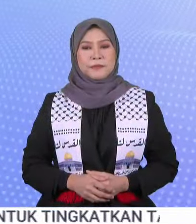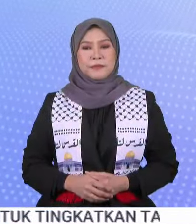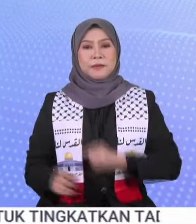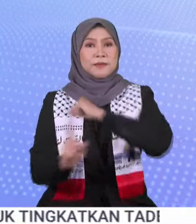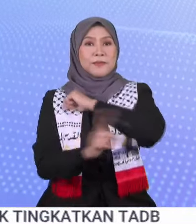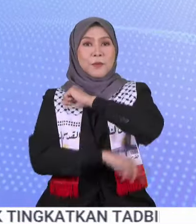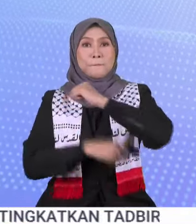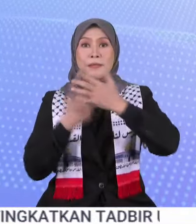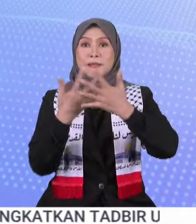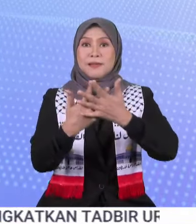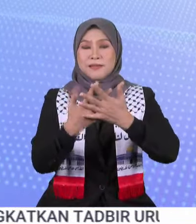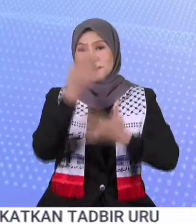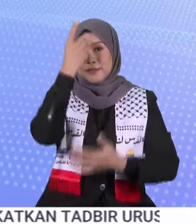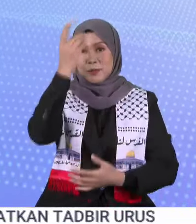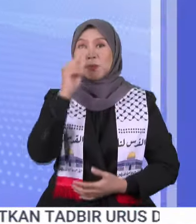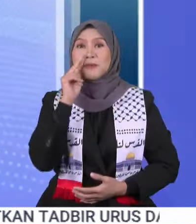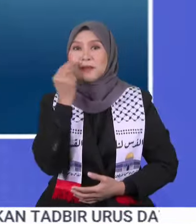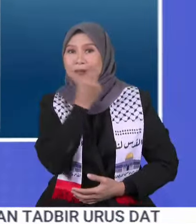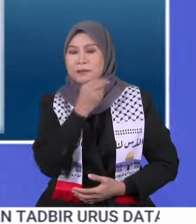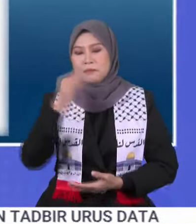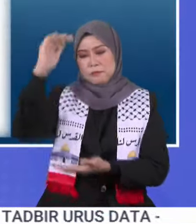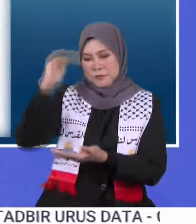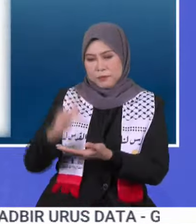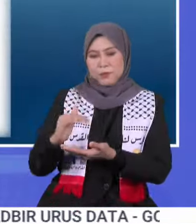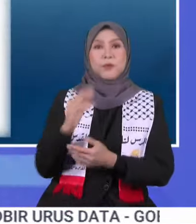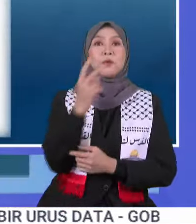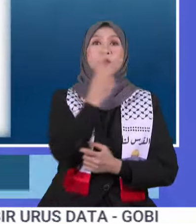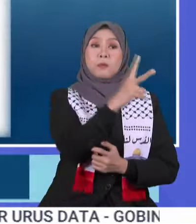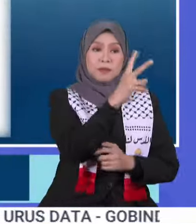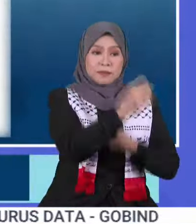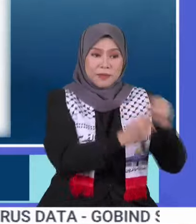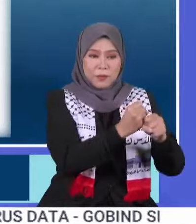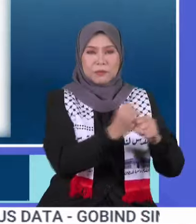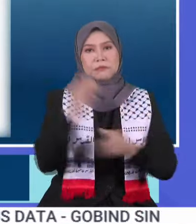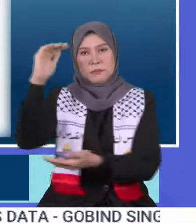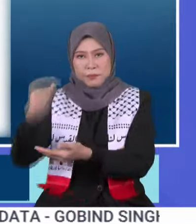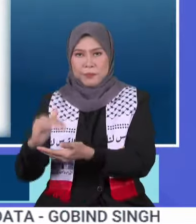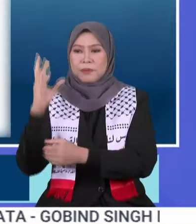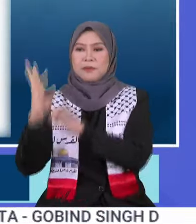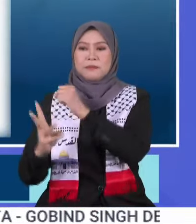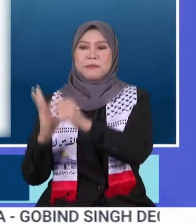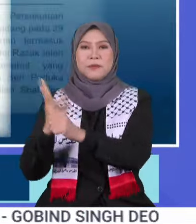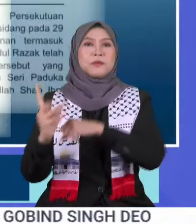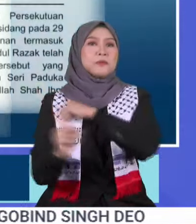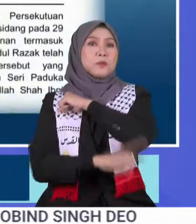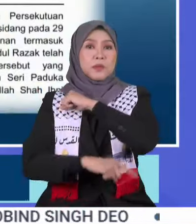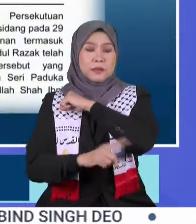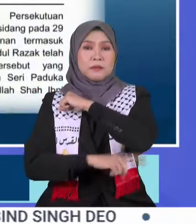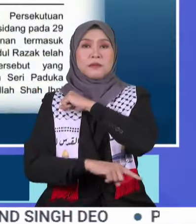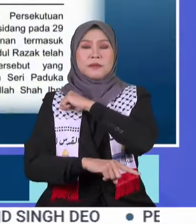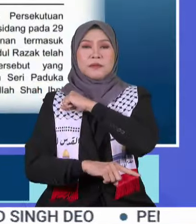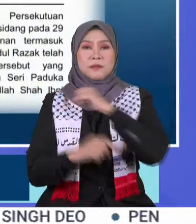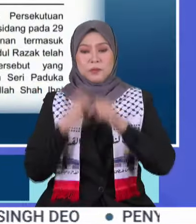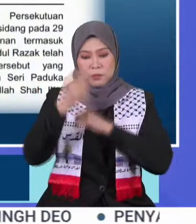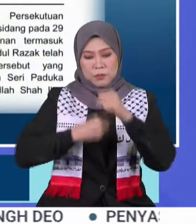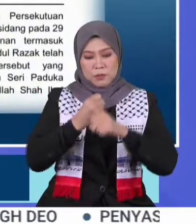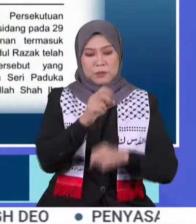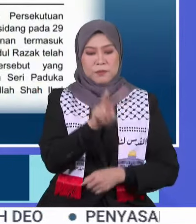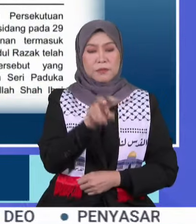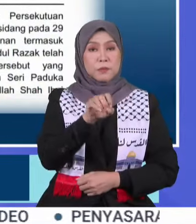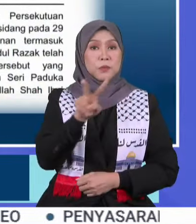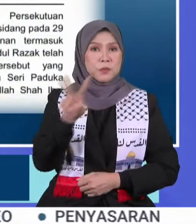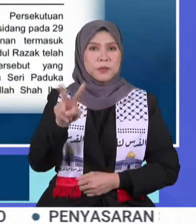Hukuman penjara Datuk Seri Najib Tun Razak dikurangkan daripada 12 tahun kepada 6 tahun. Hukuman denda yang turut disabitkan pada tahun